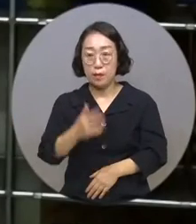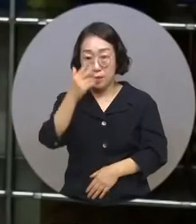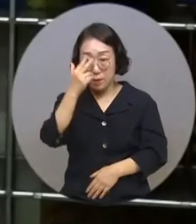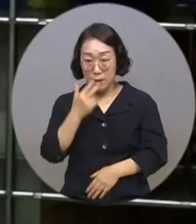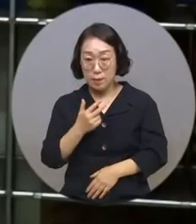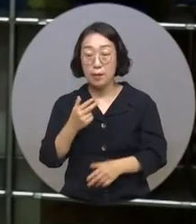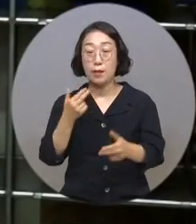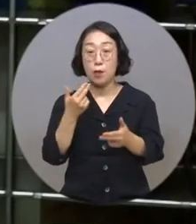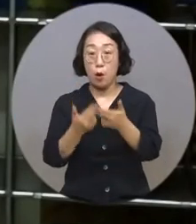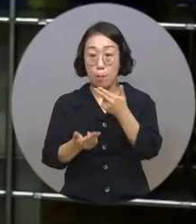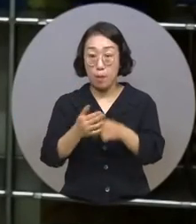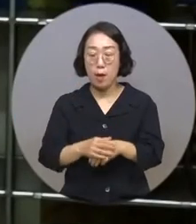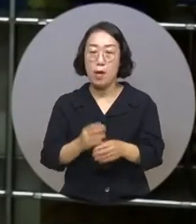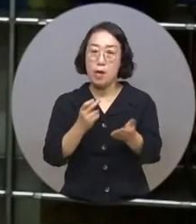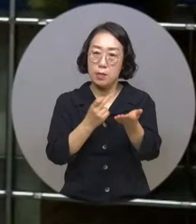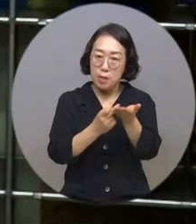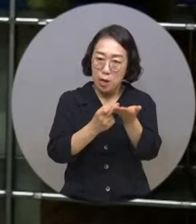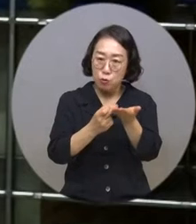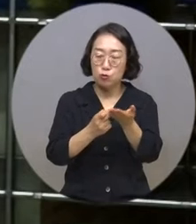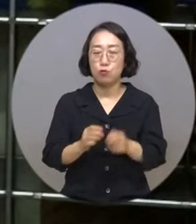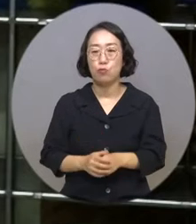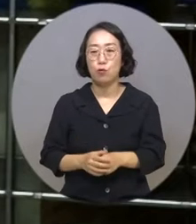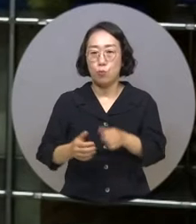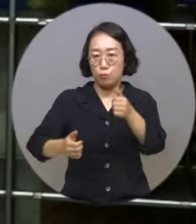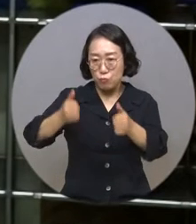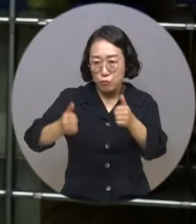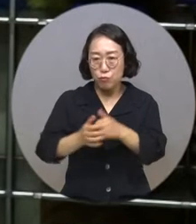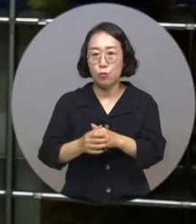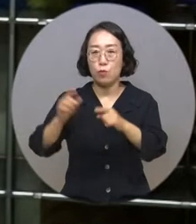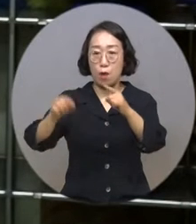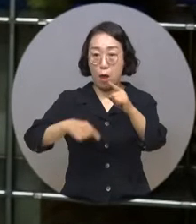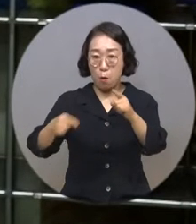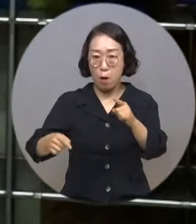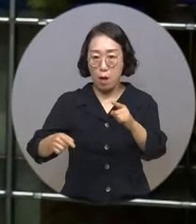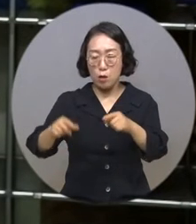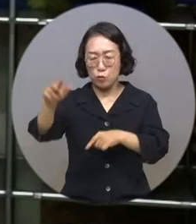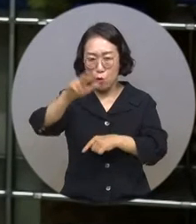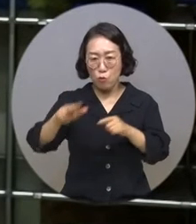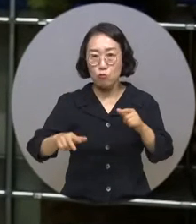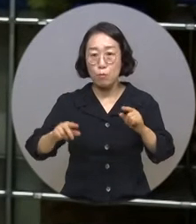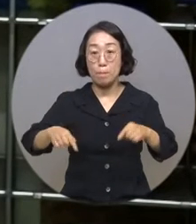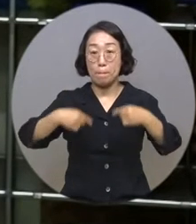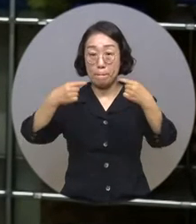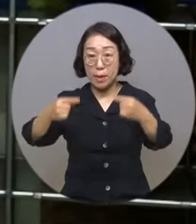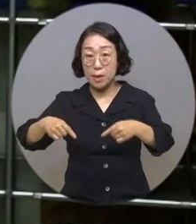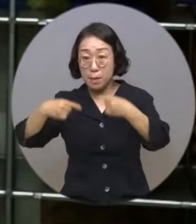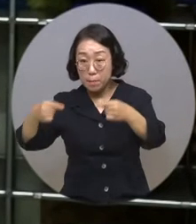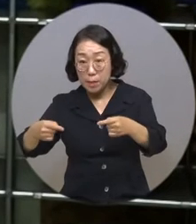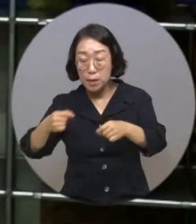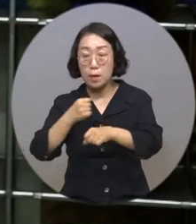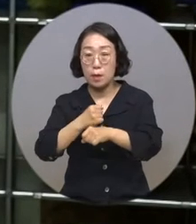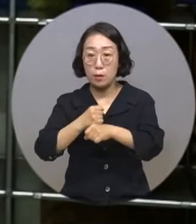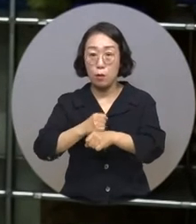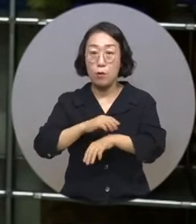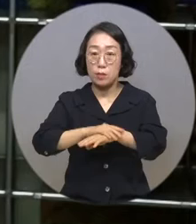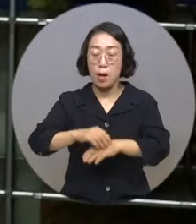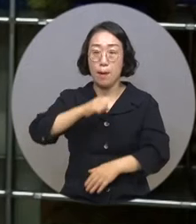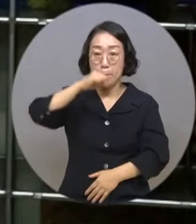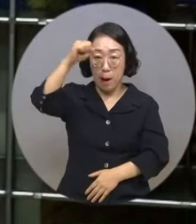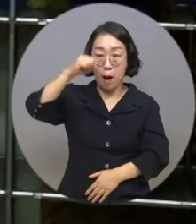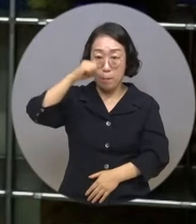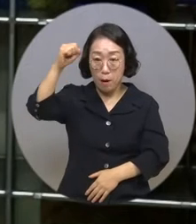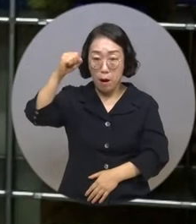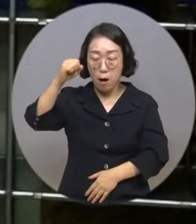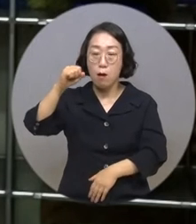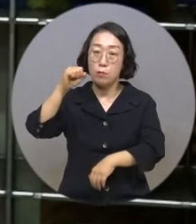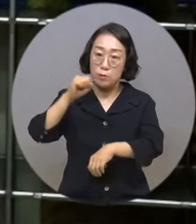순천시각장애인협회는 제주 3답에 전국 시각장애인 볼링 대회를 비롯해 수차례 전국 대회에 참가해 우수한